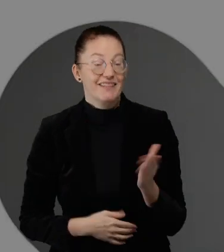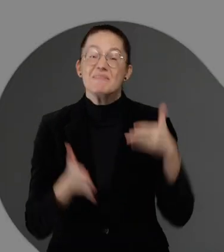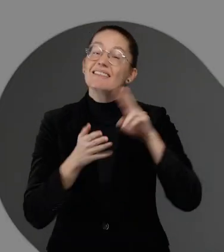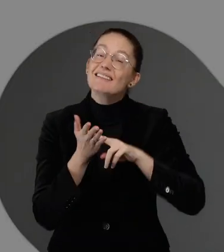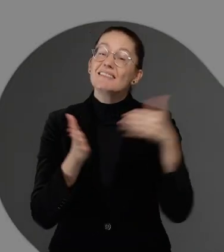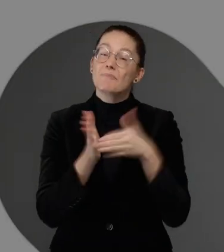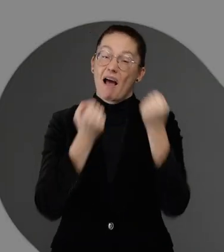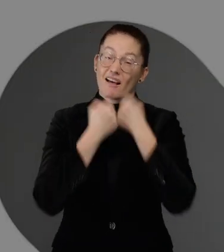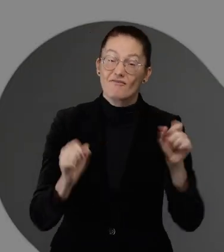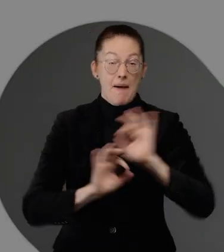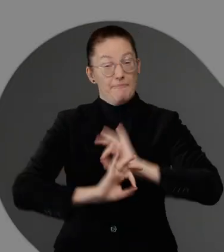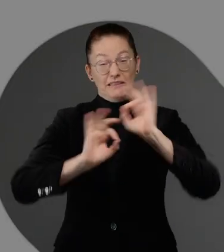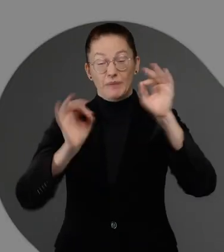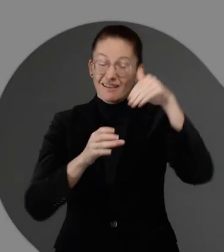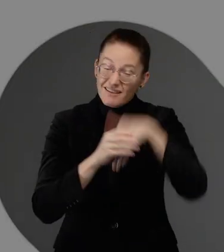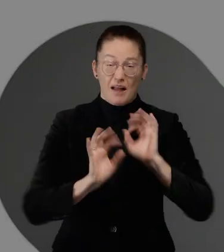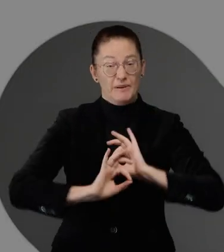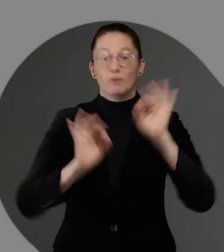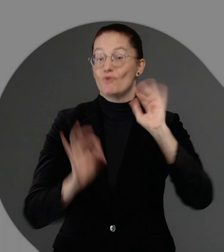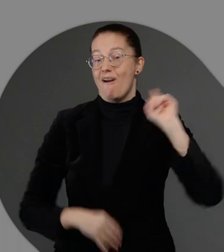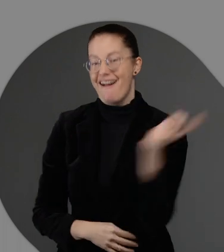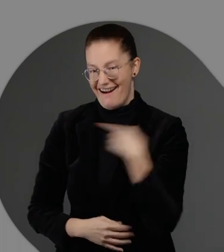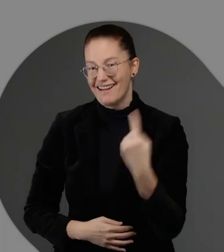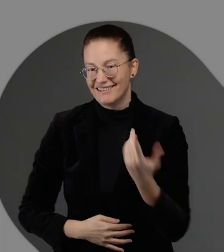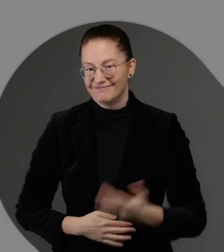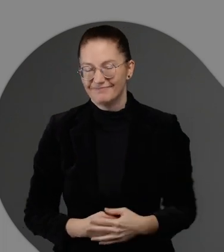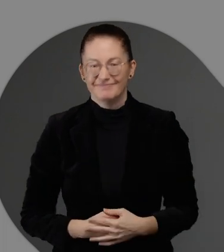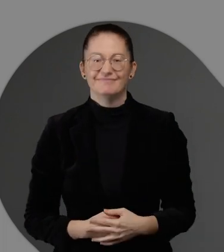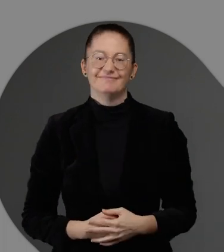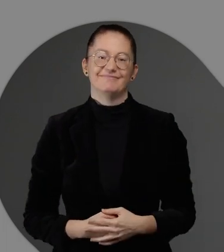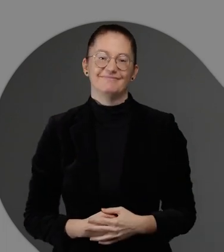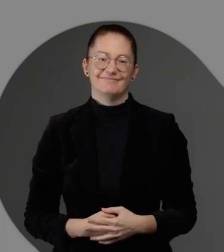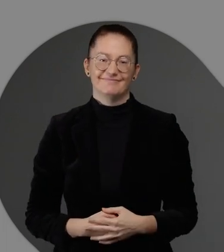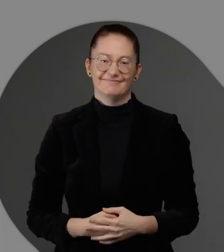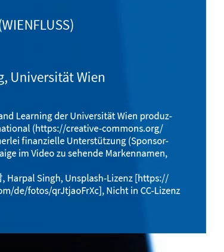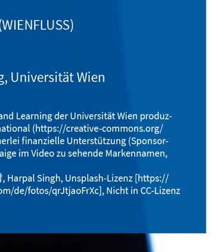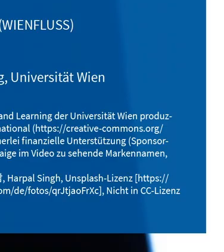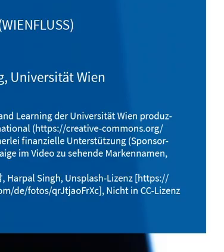Digitale Barrierefreiheit verbessert die Benutzbarkeit von digitalen Inhalten für alle Menschen.